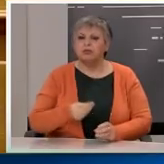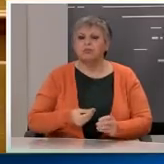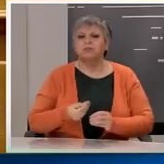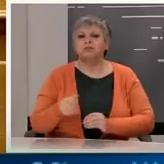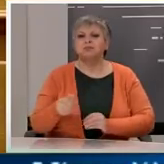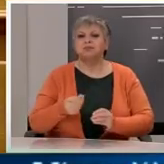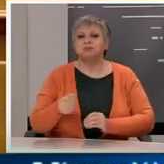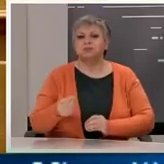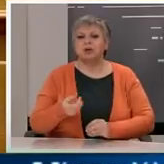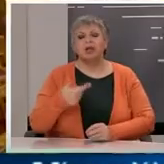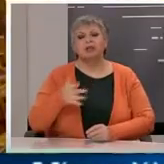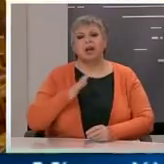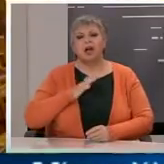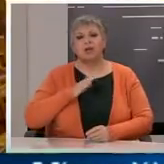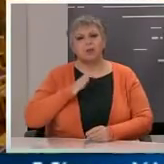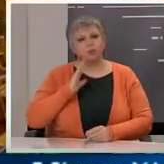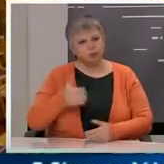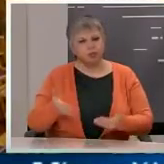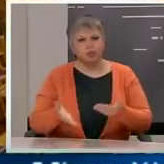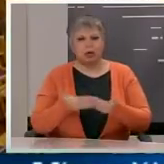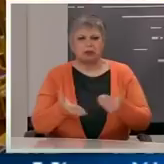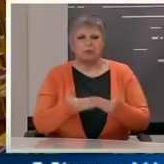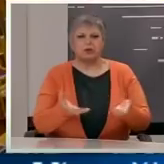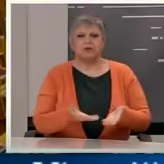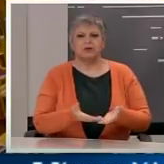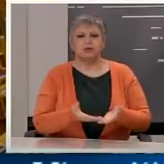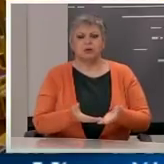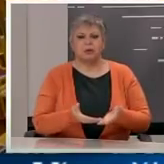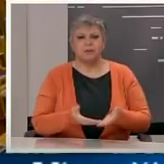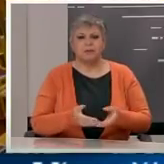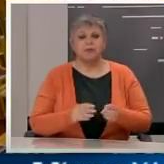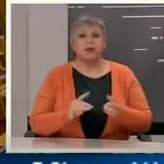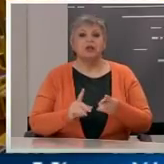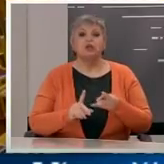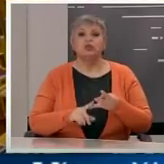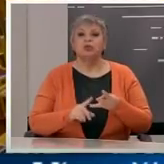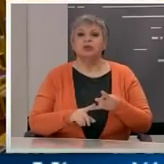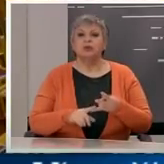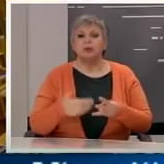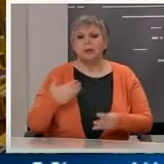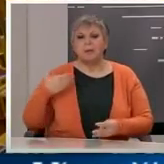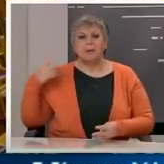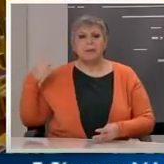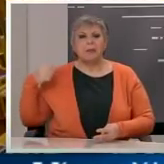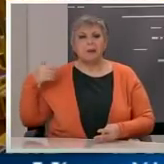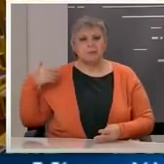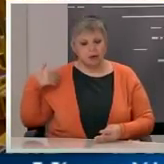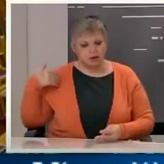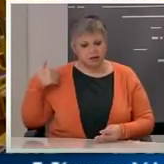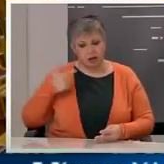βάζουν τους κανόνες. Και η τρίτη γραμμή άμυνας ήταν αυτή την οποία επιχείρησε αυτές τις μέρες, ότι υπάρχει